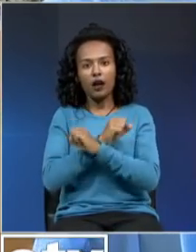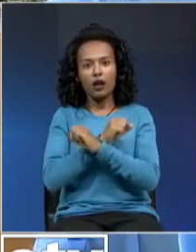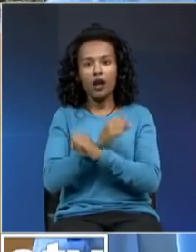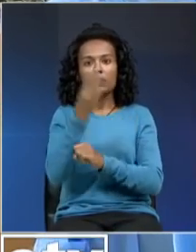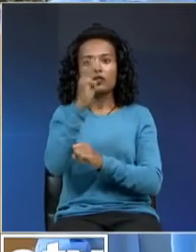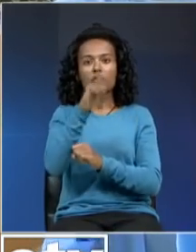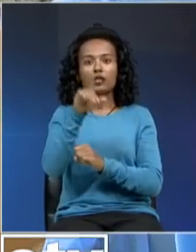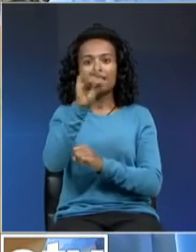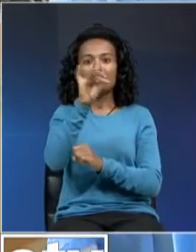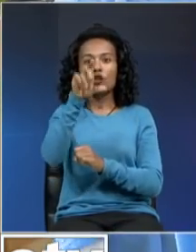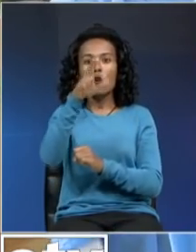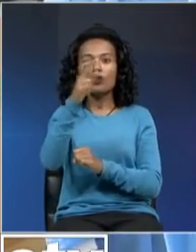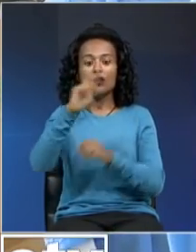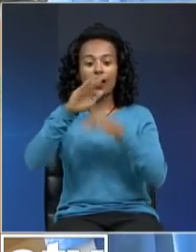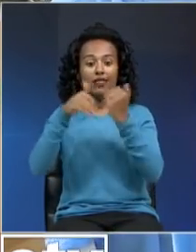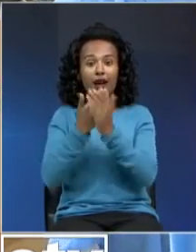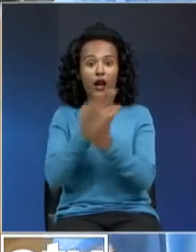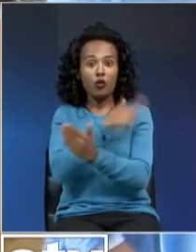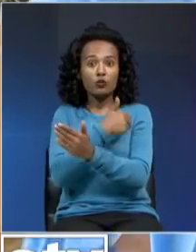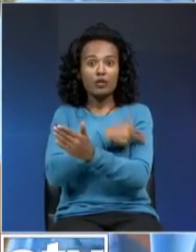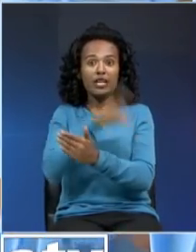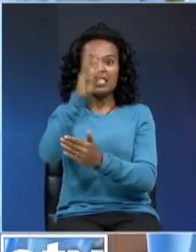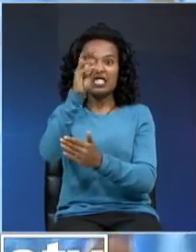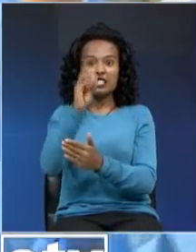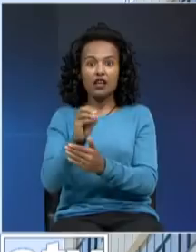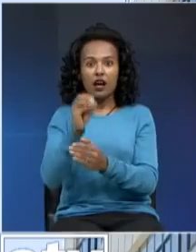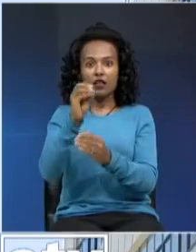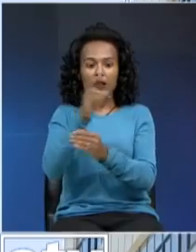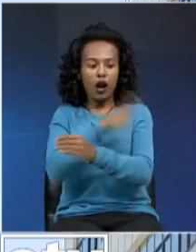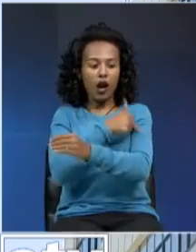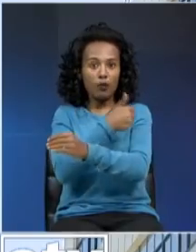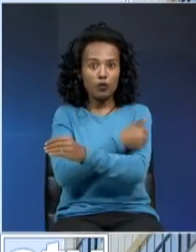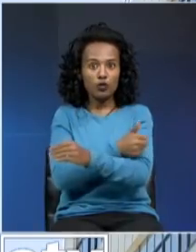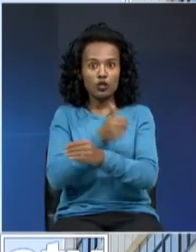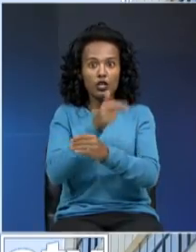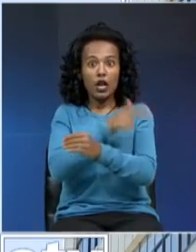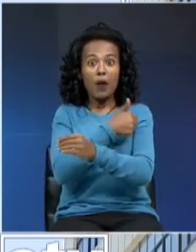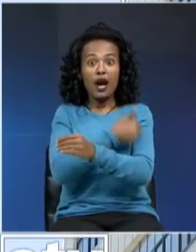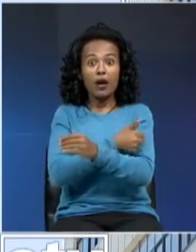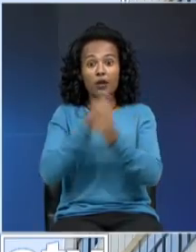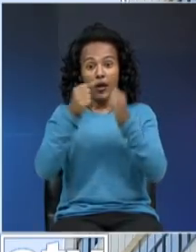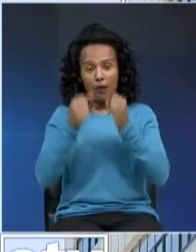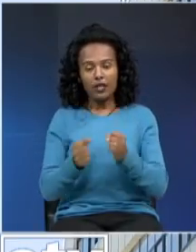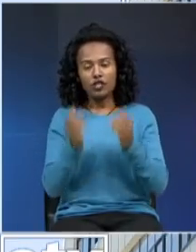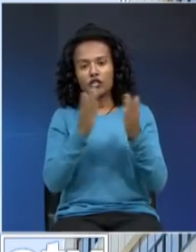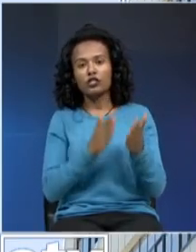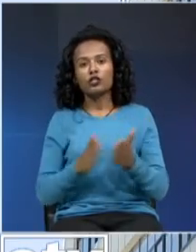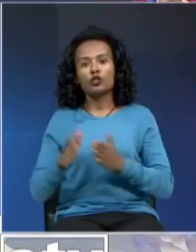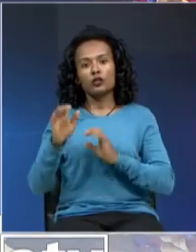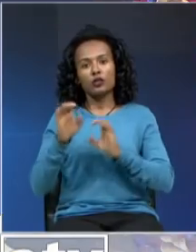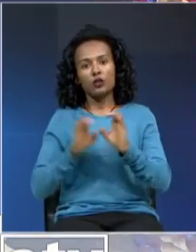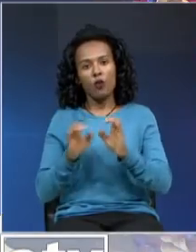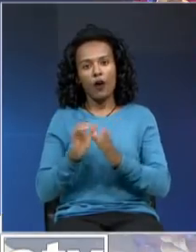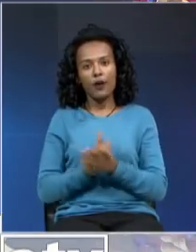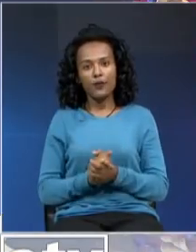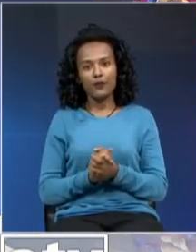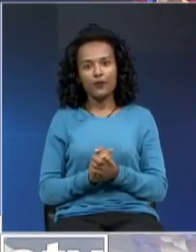በሲልክ ሮድ አጠቃላይ ሆስፒታል 60 የኮሮና ቫይረስ ታካሚዎችን ለማከም የሚያስችል ዝግጅትም ተደርጓል።